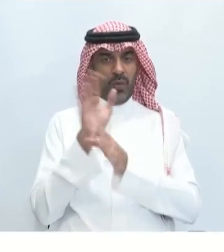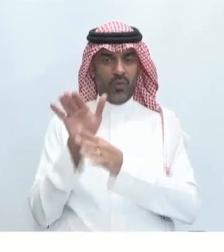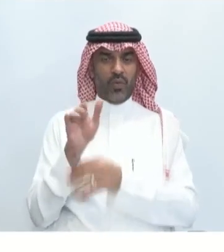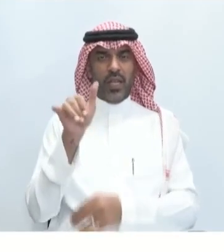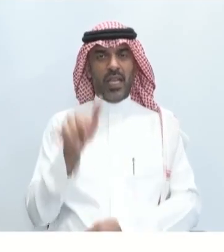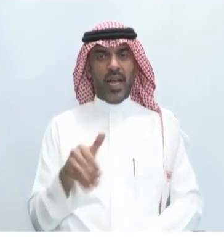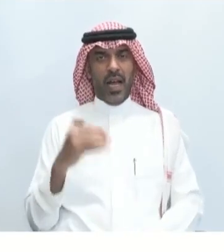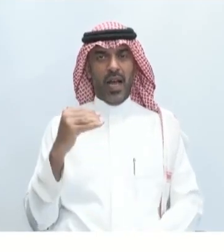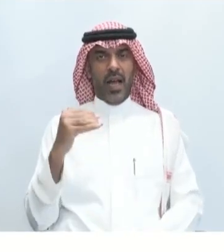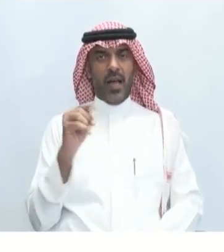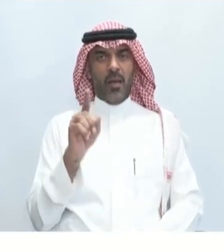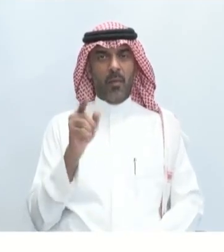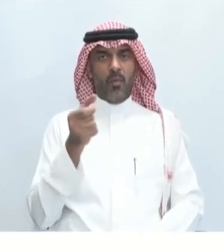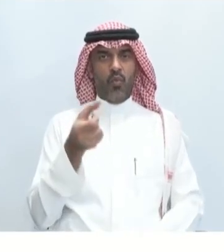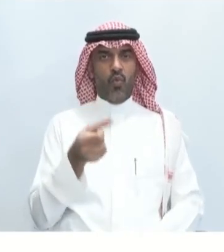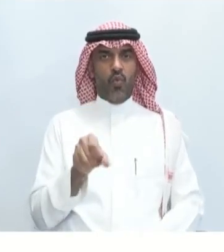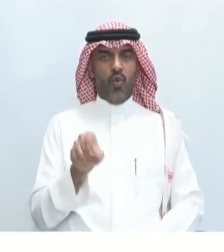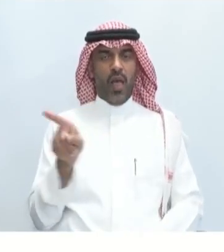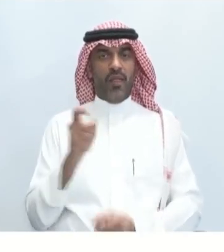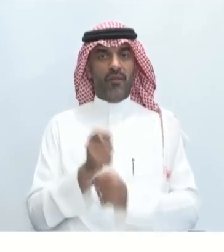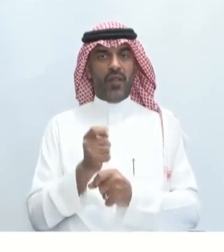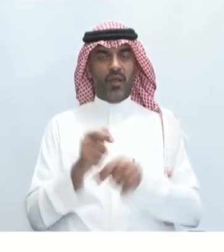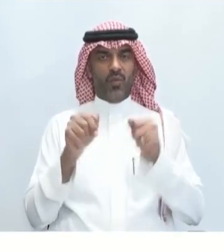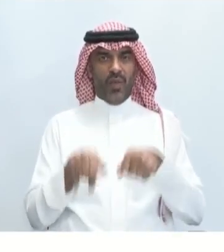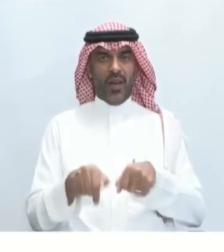يحبو يحبو فعل مضارع